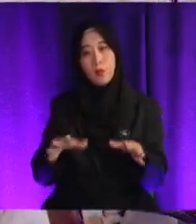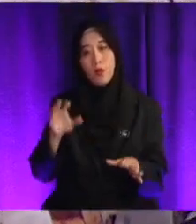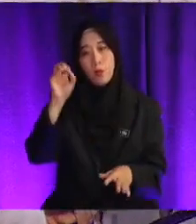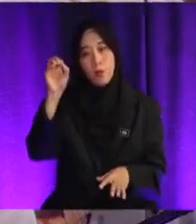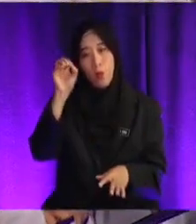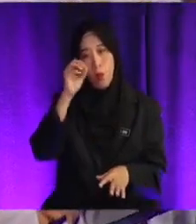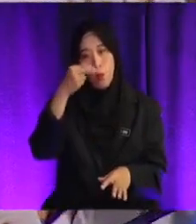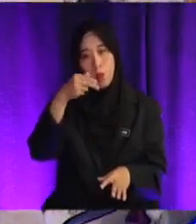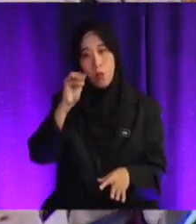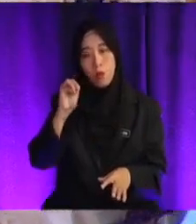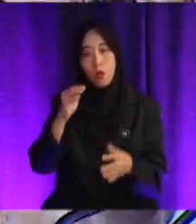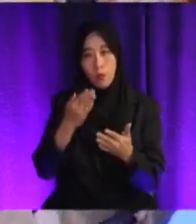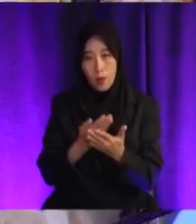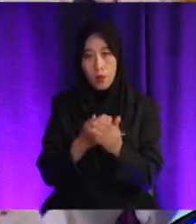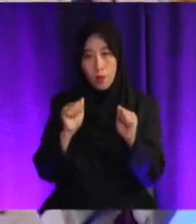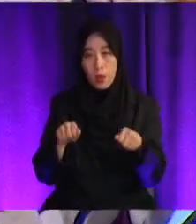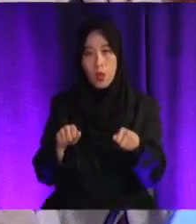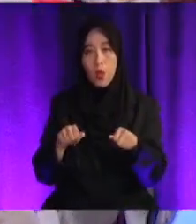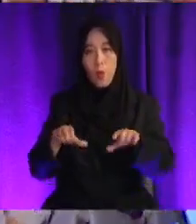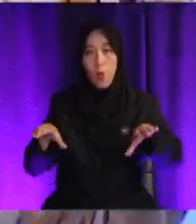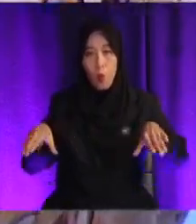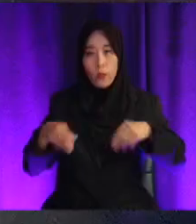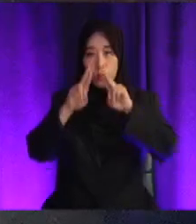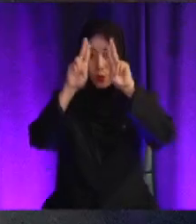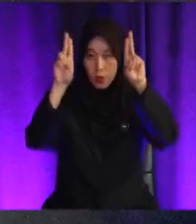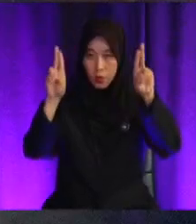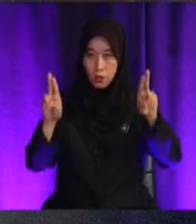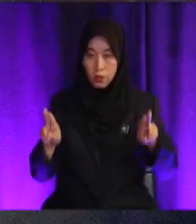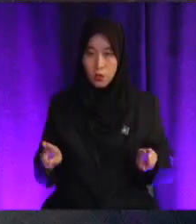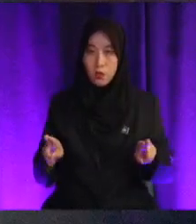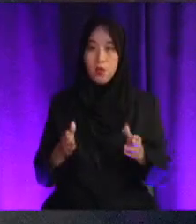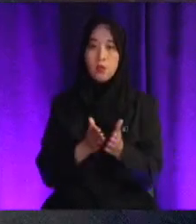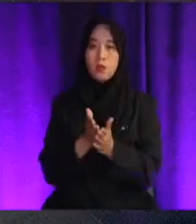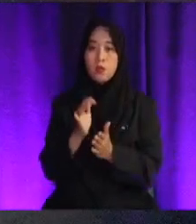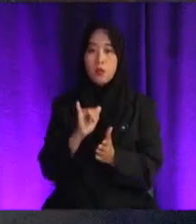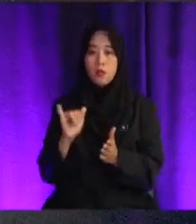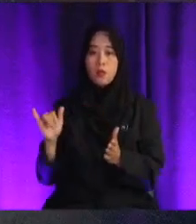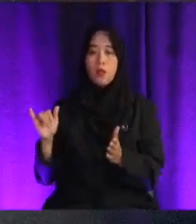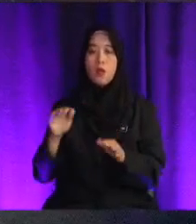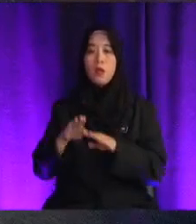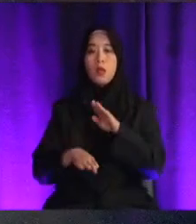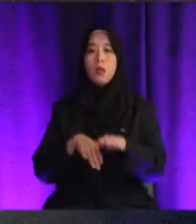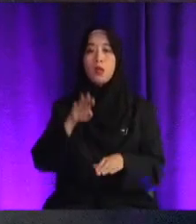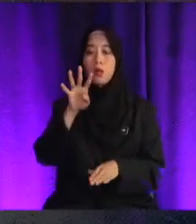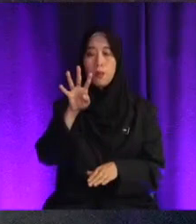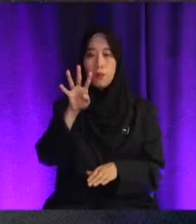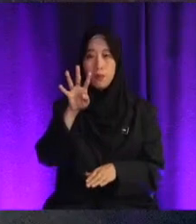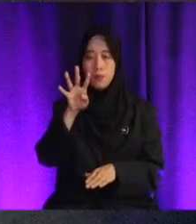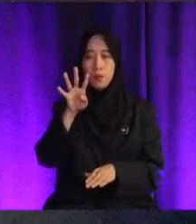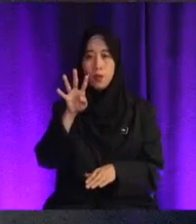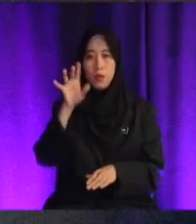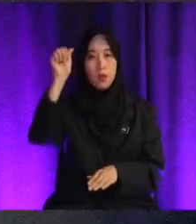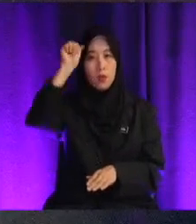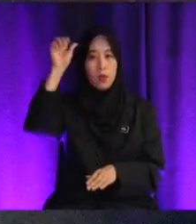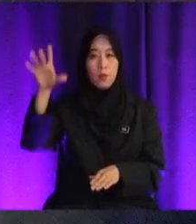barulah kita boleh lakukan pengujian. Okey. Seterusnya langkah keempat. Okey. Akmal pilih fuse mana yang Akmal